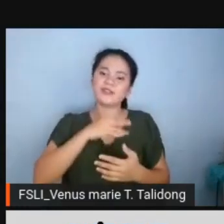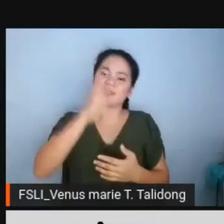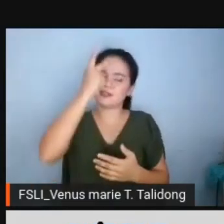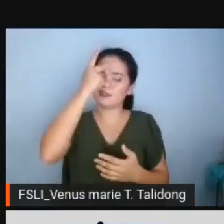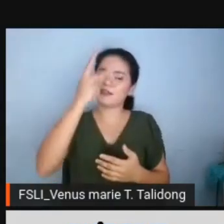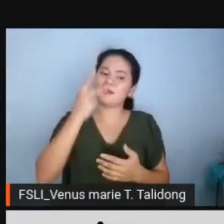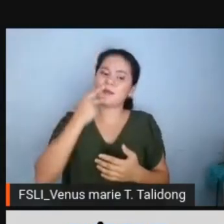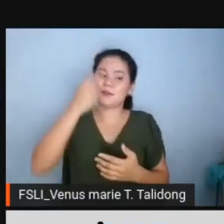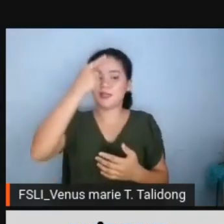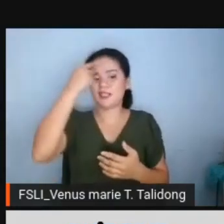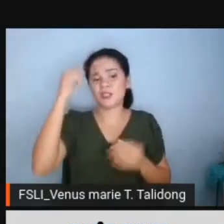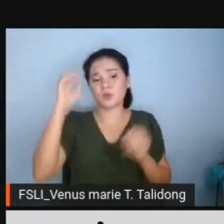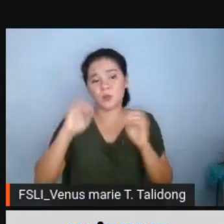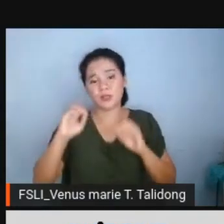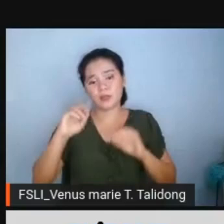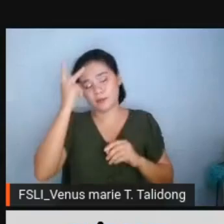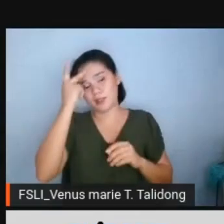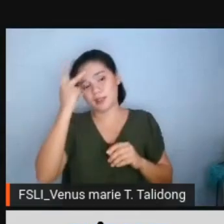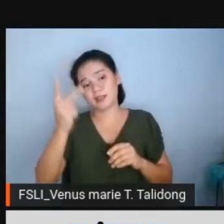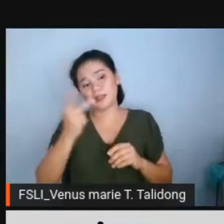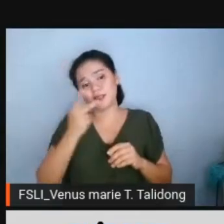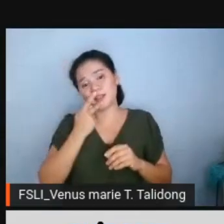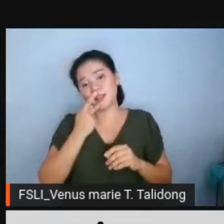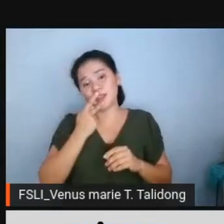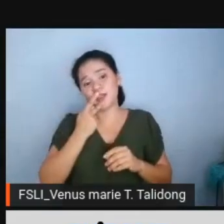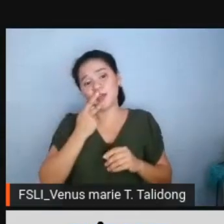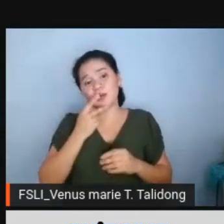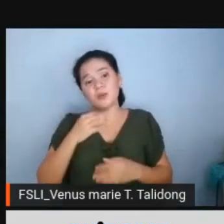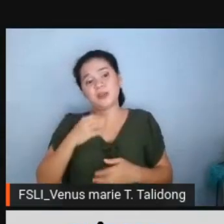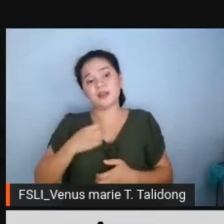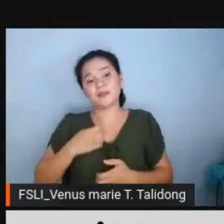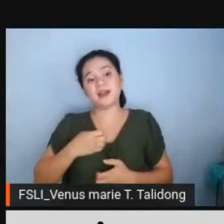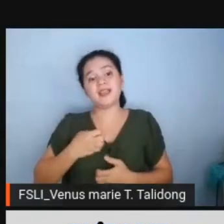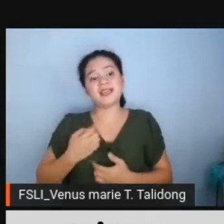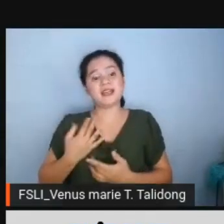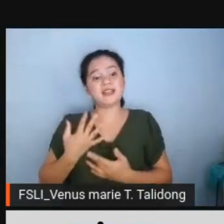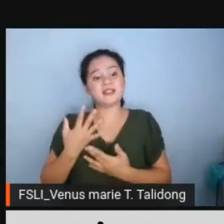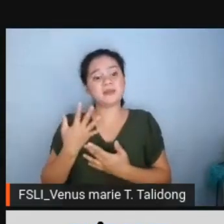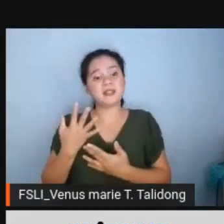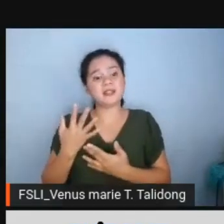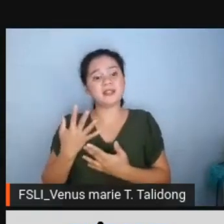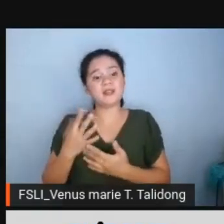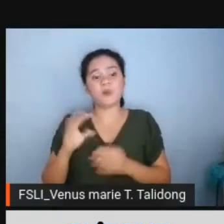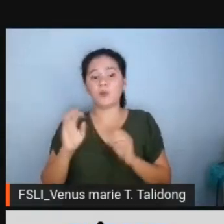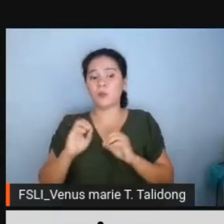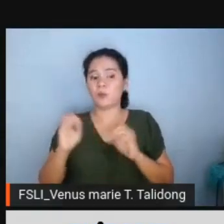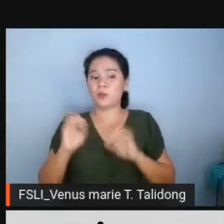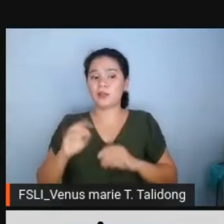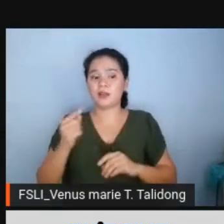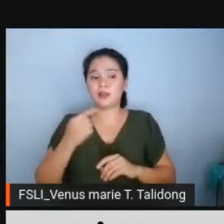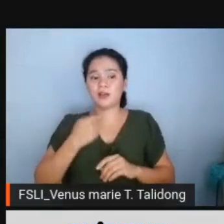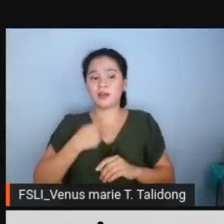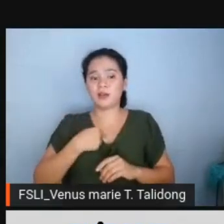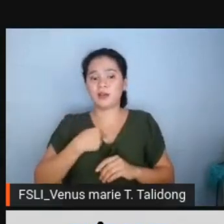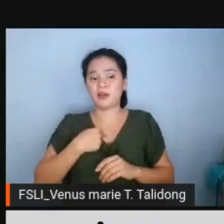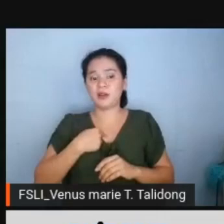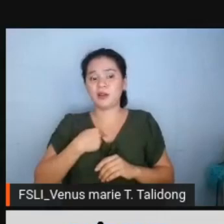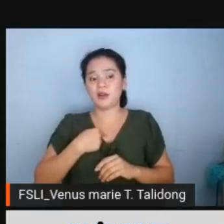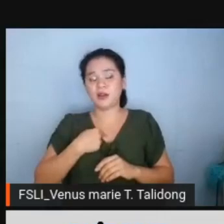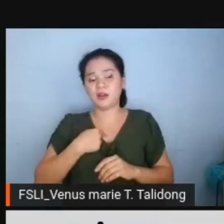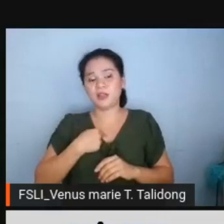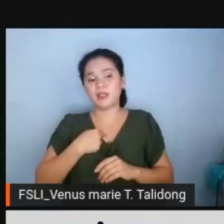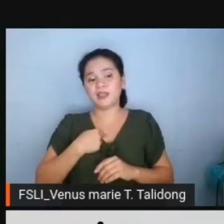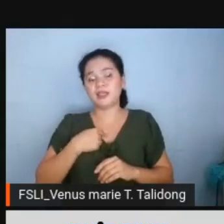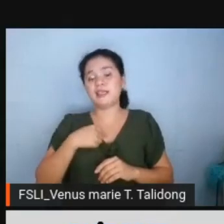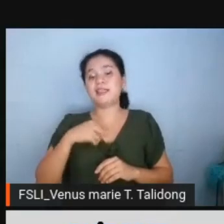their guidance, their encouragement, I would, parang hindi ako magiging ganito kung ano man ako ngayon, kung ano man